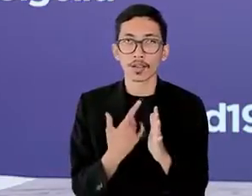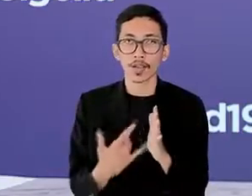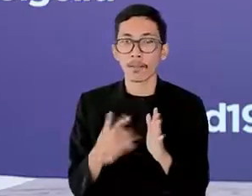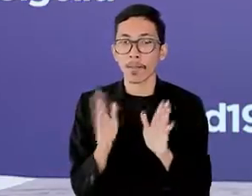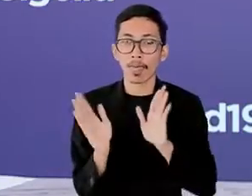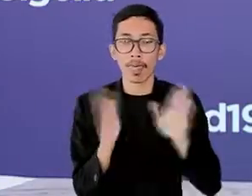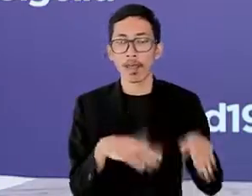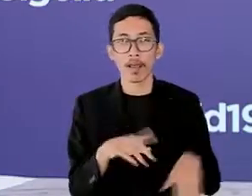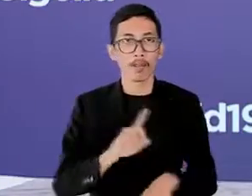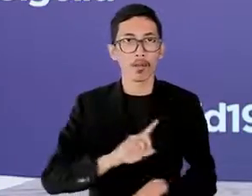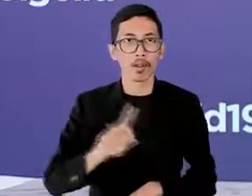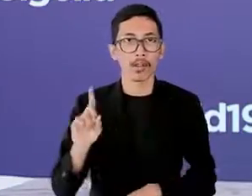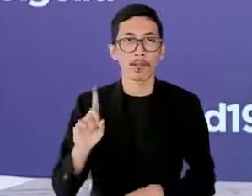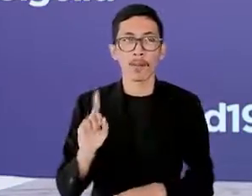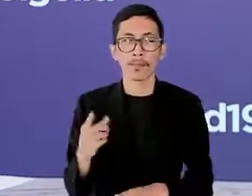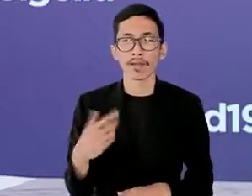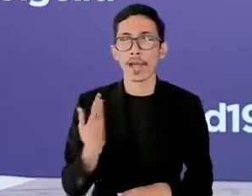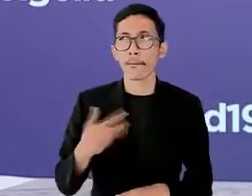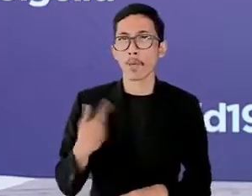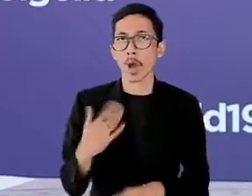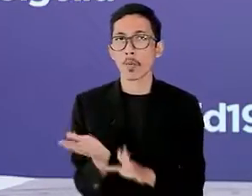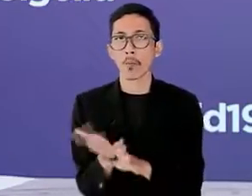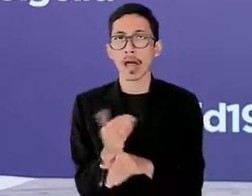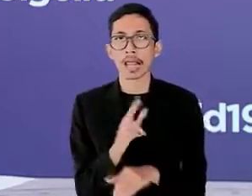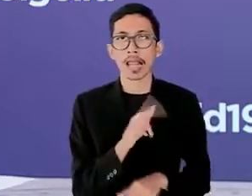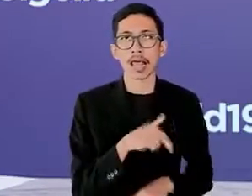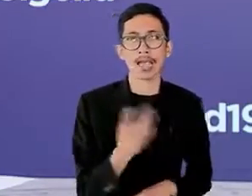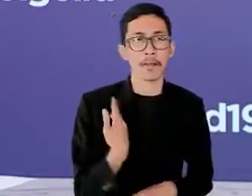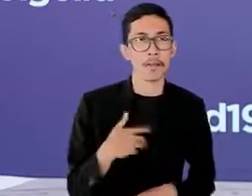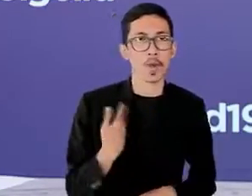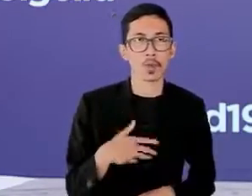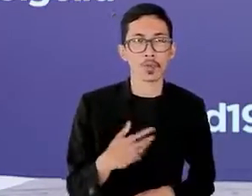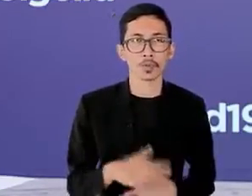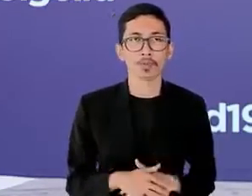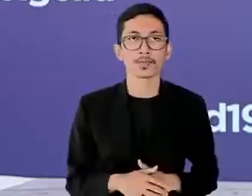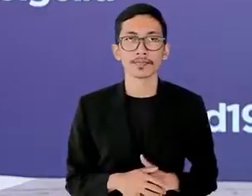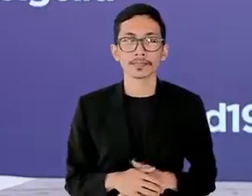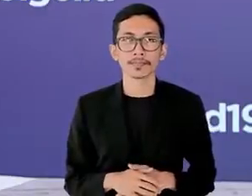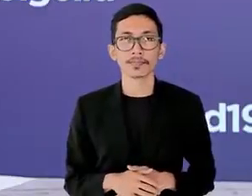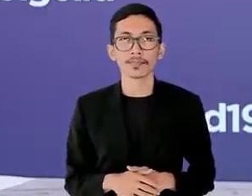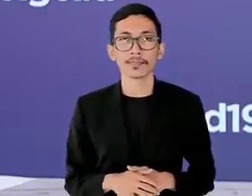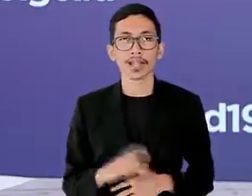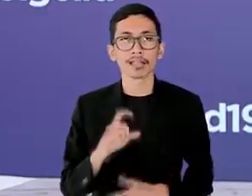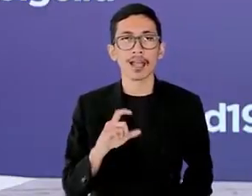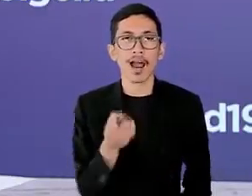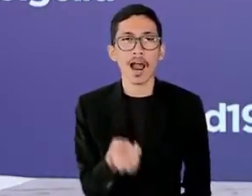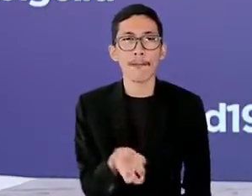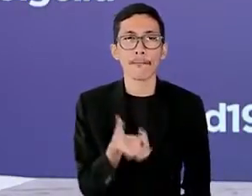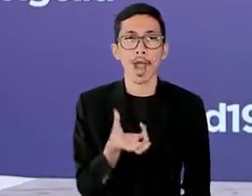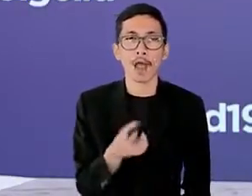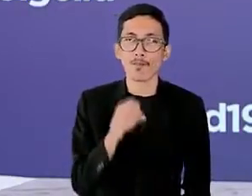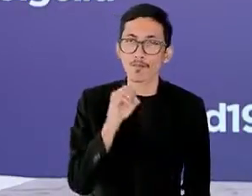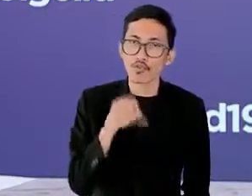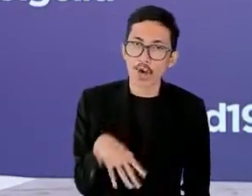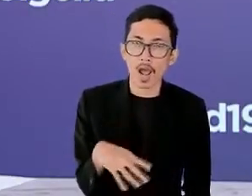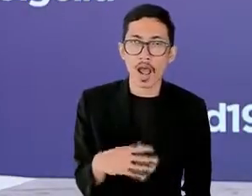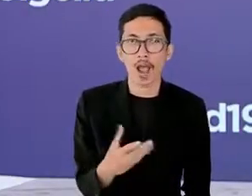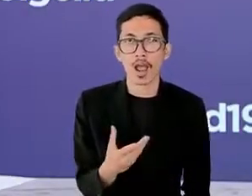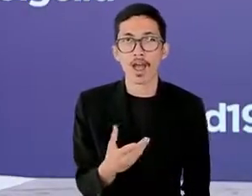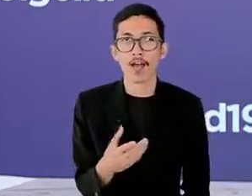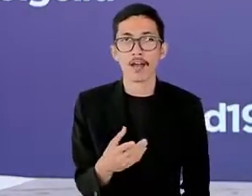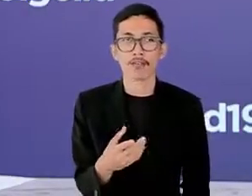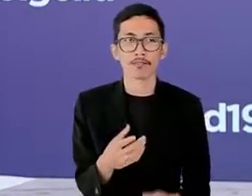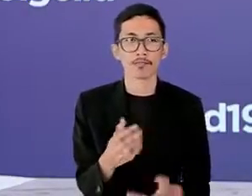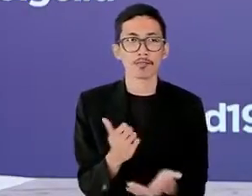tentunya kita tidak mau kembali ke keadaan itu lagi ingat cara termudah termurah dan satu-satunya yang paling